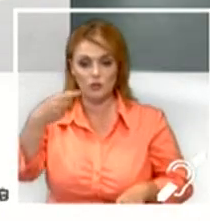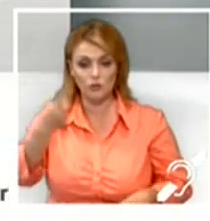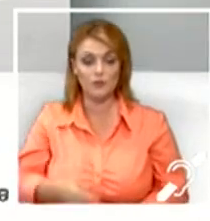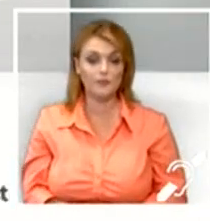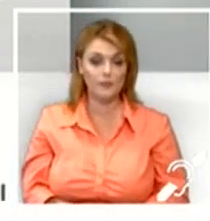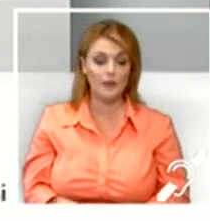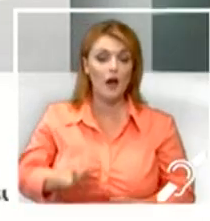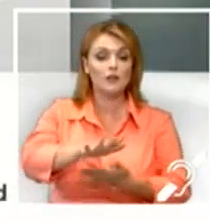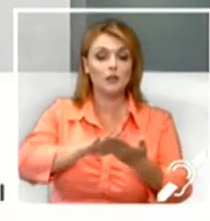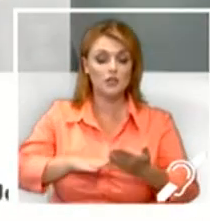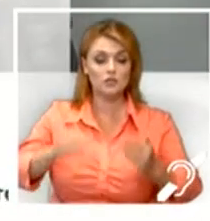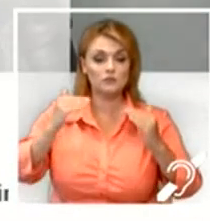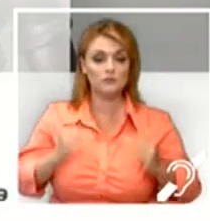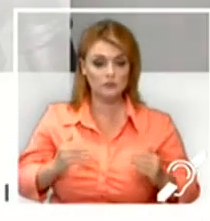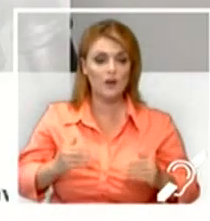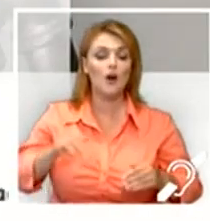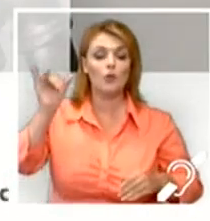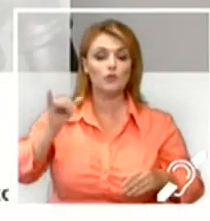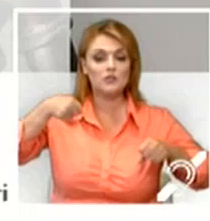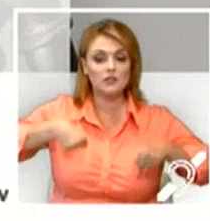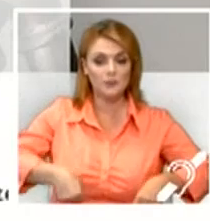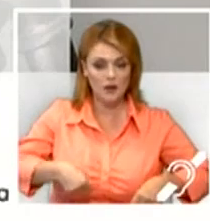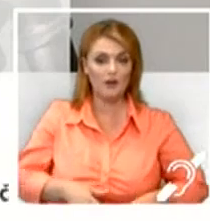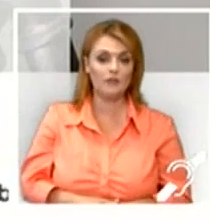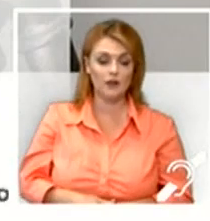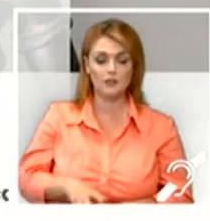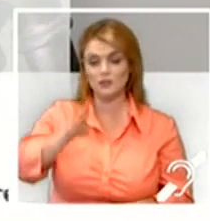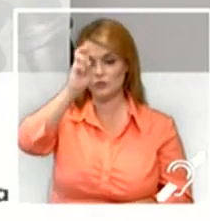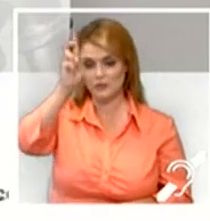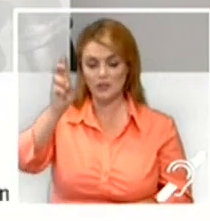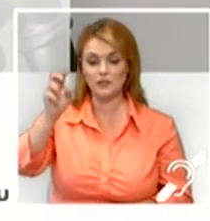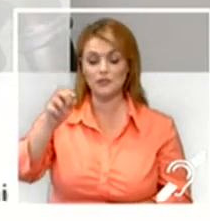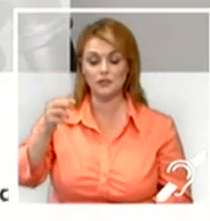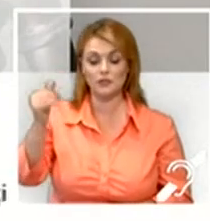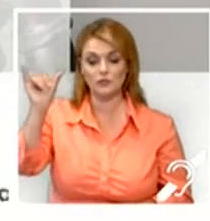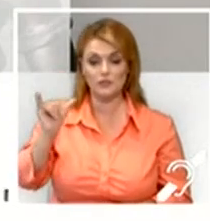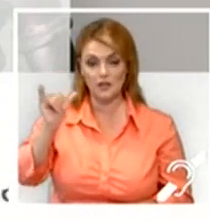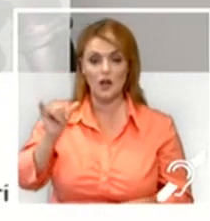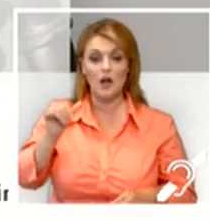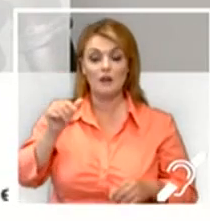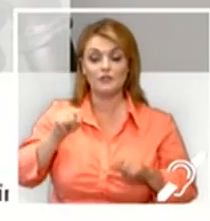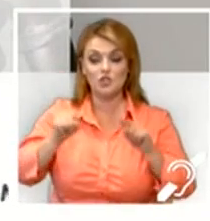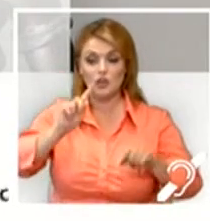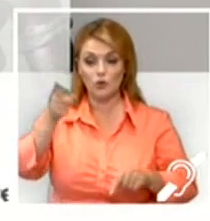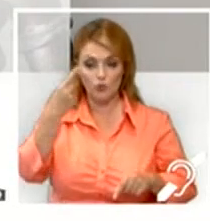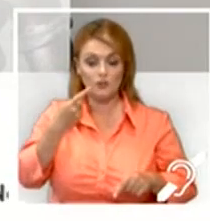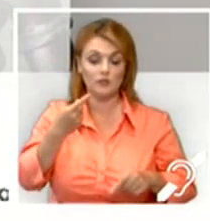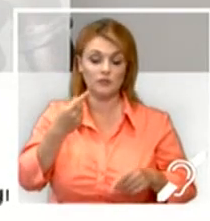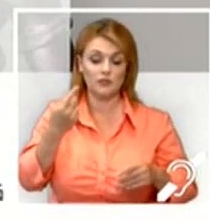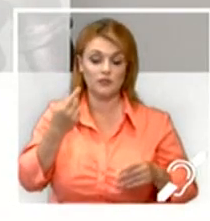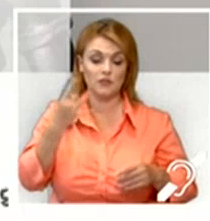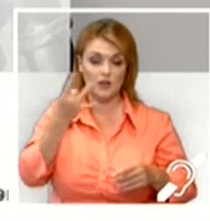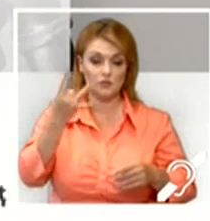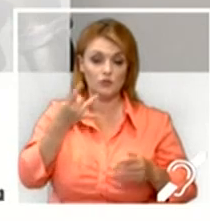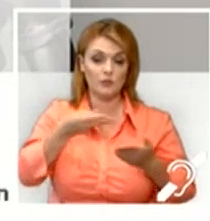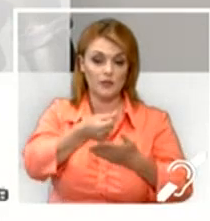lei. Urmează Facultatea de Drept a Universității de Stat din Moldova. Aici, un an de studii costă 12.000 de lei.